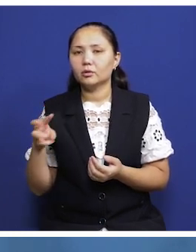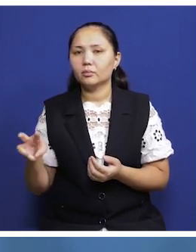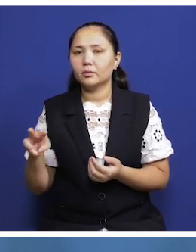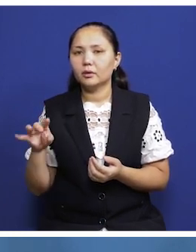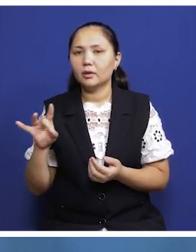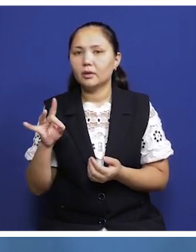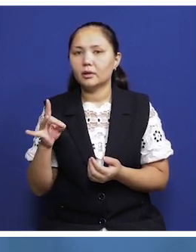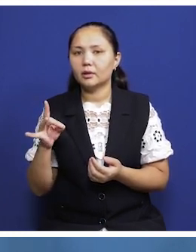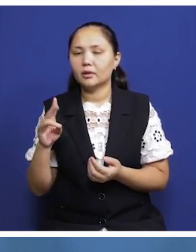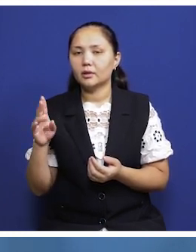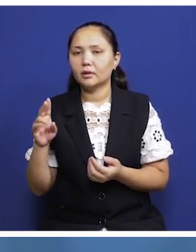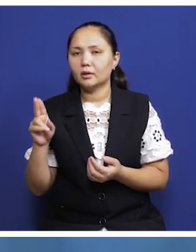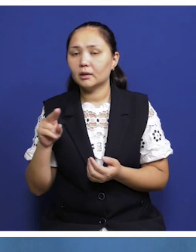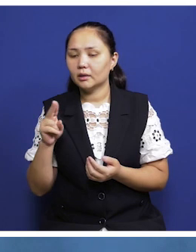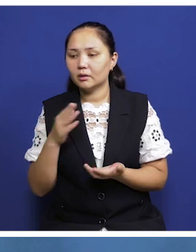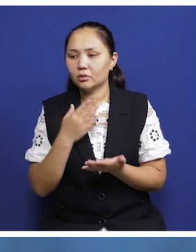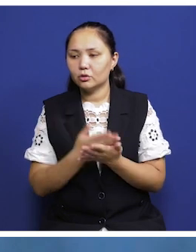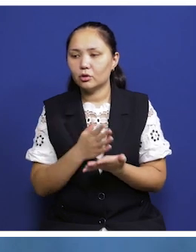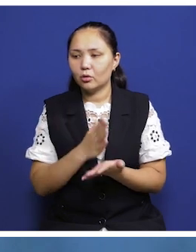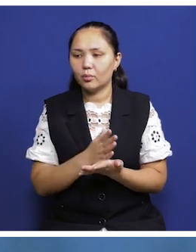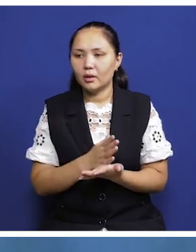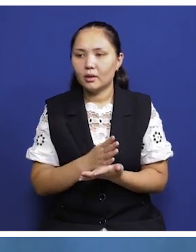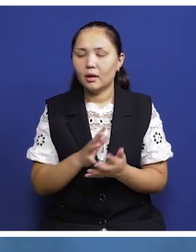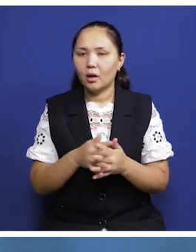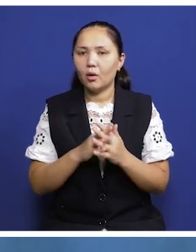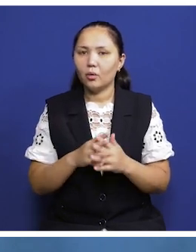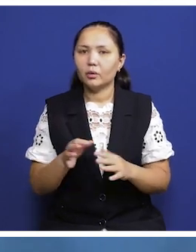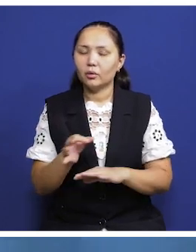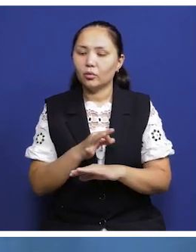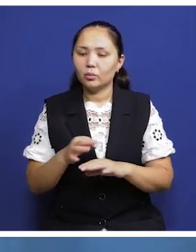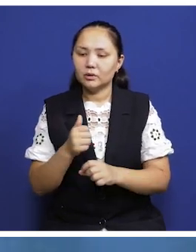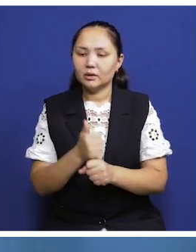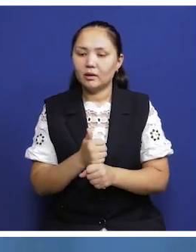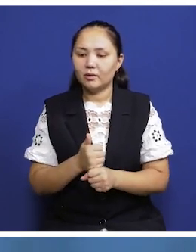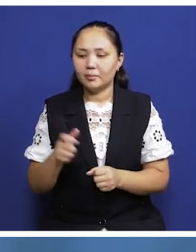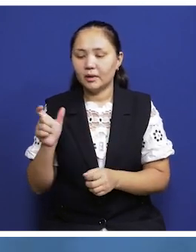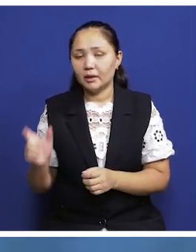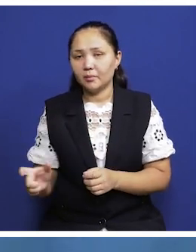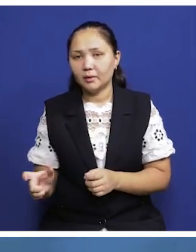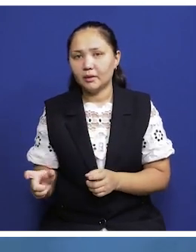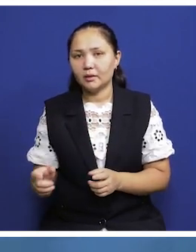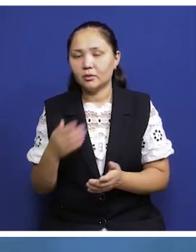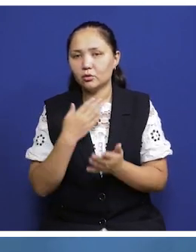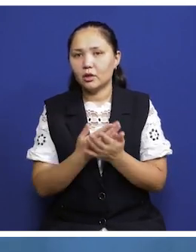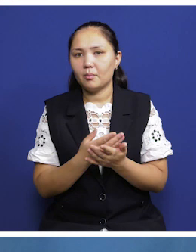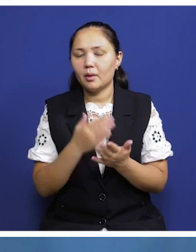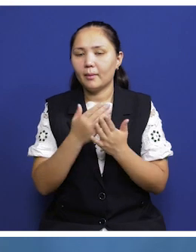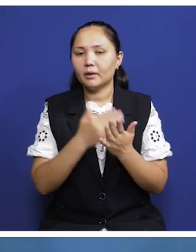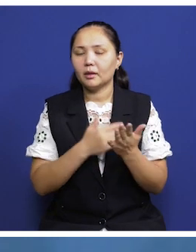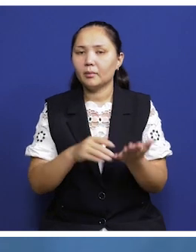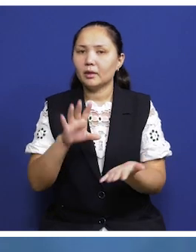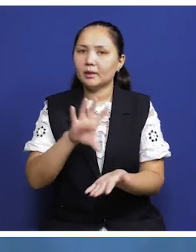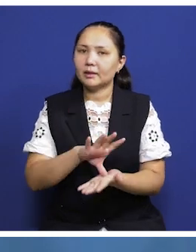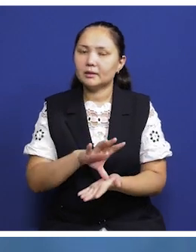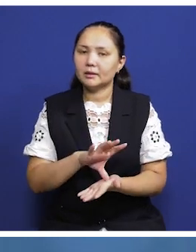O şehirde her bir ağıldan, ağıl okuruklarının, ağıl akımlarının yine tırgınlarından sorab oturup, o sıla ağıdalama boyunca sizlerle belsenli katısıp